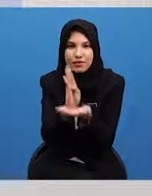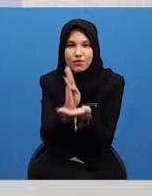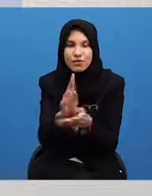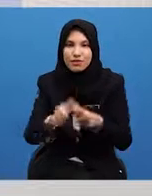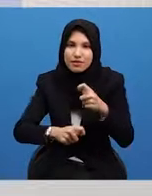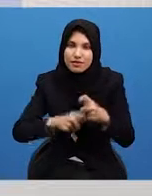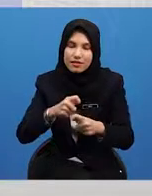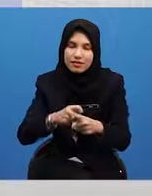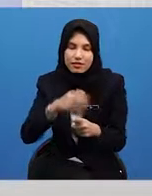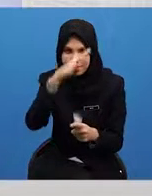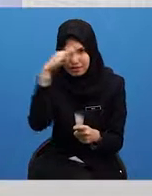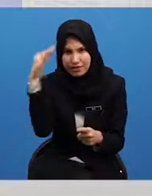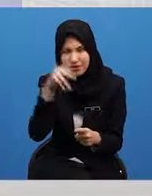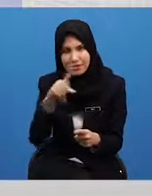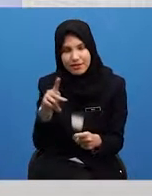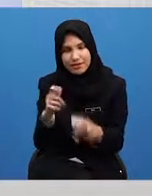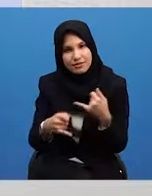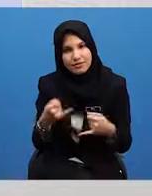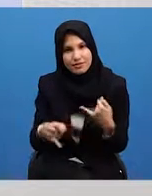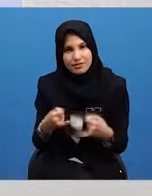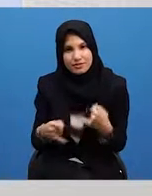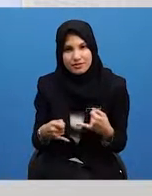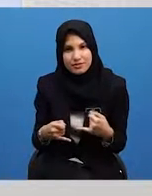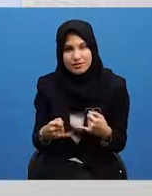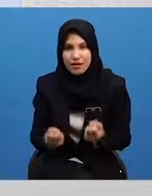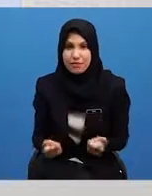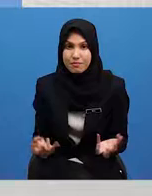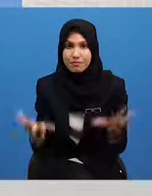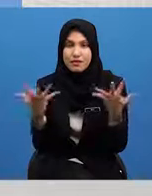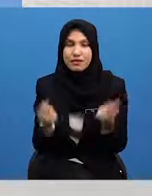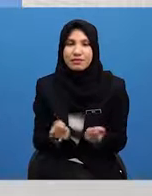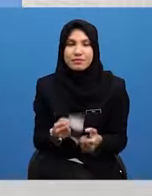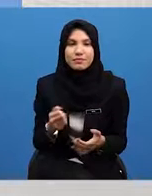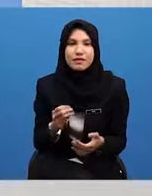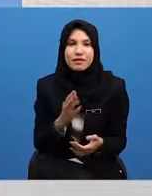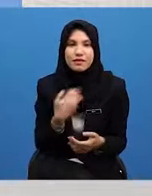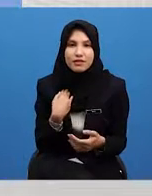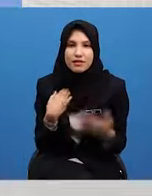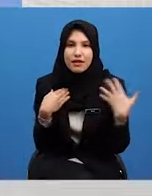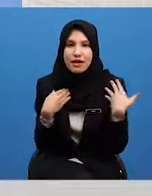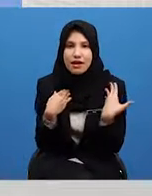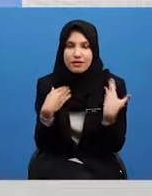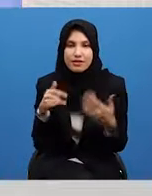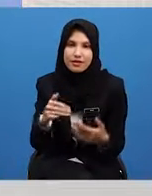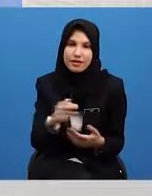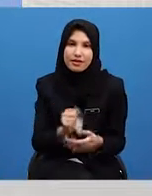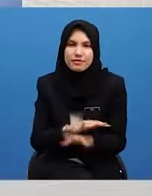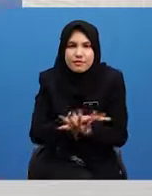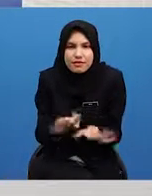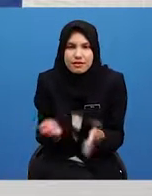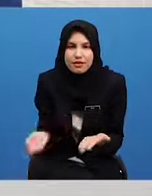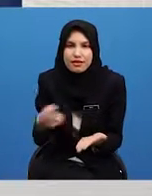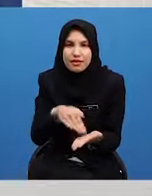Cuba kamu bayangkan jika pukat yang berisi ikan ini